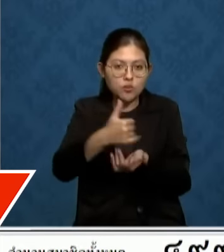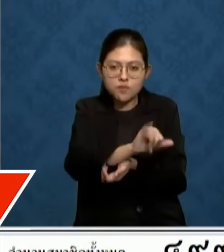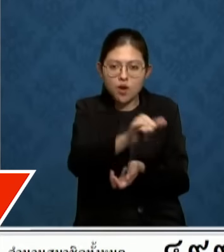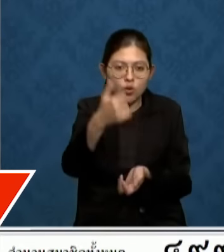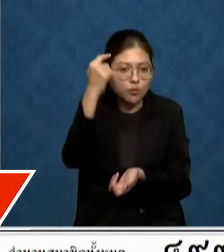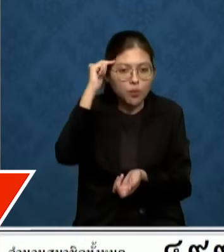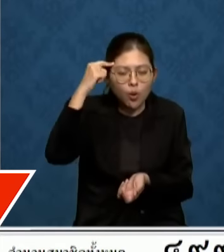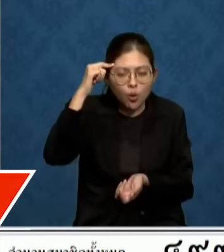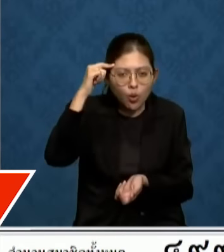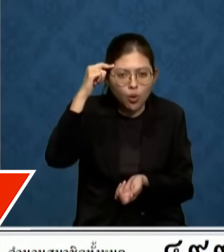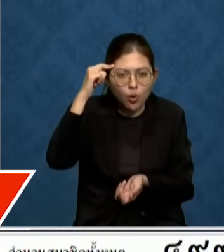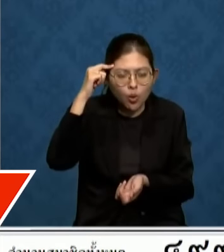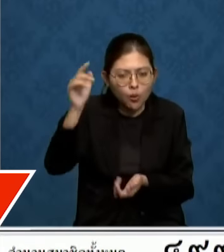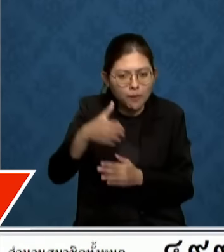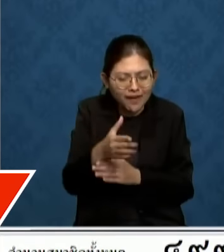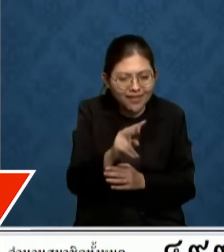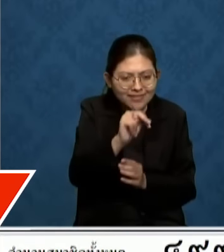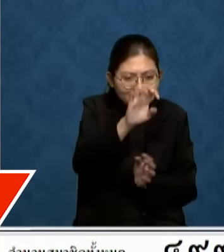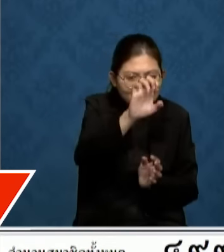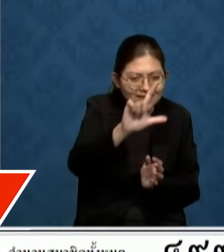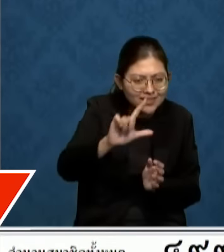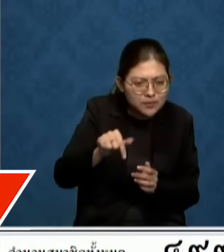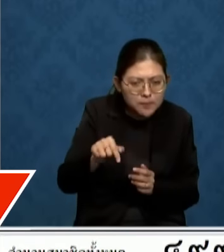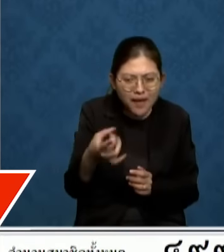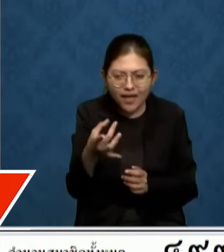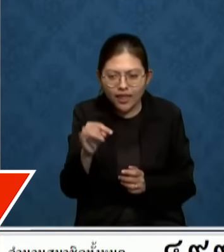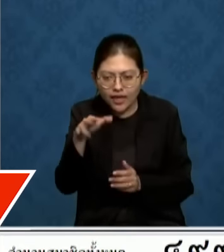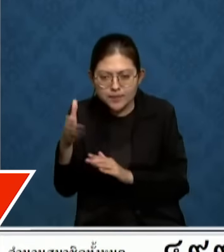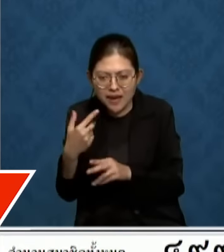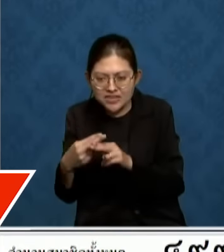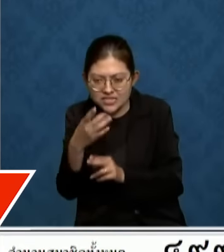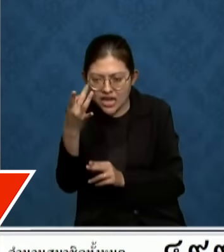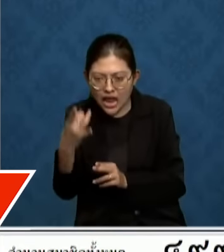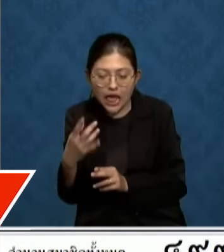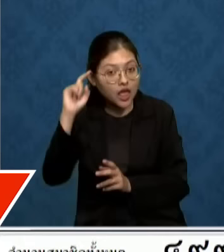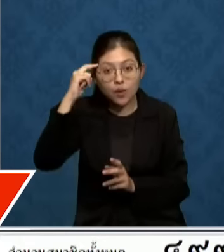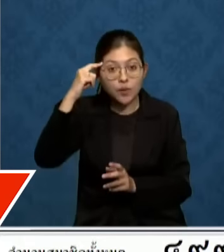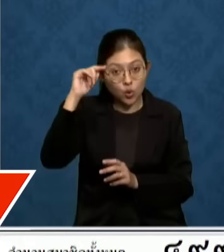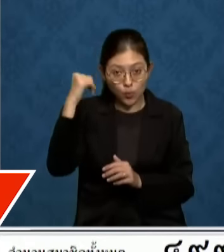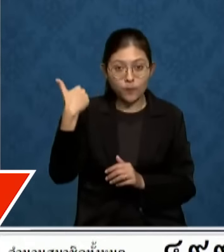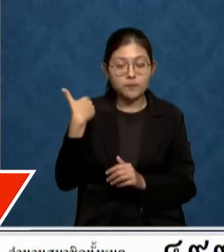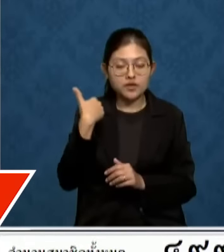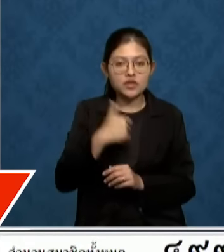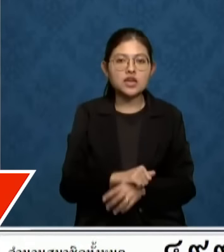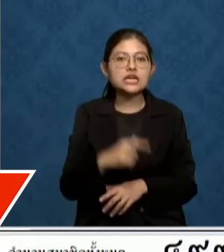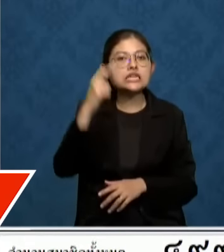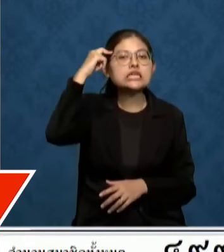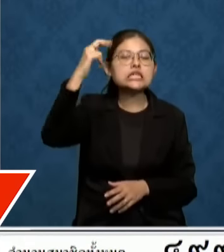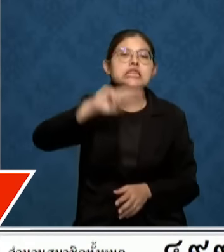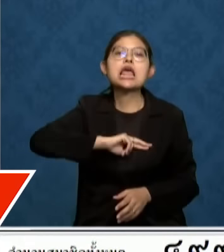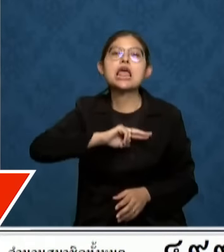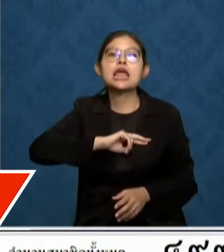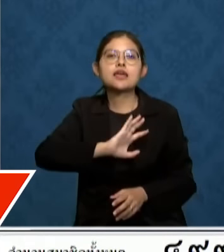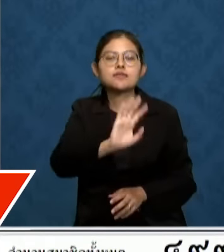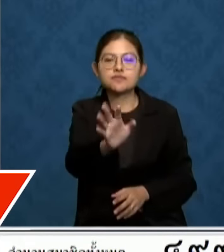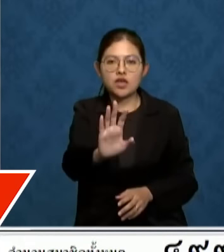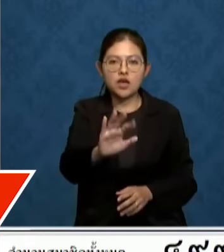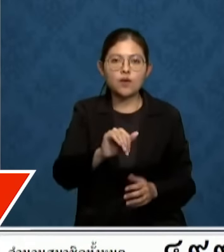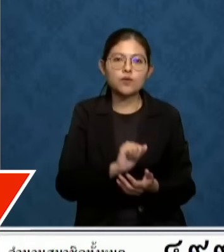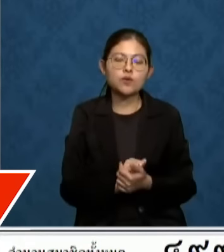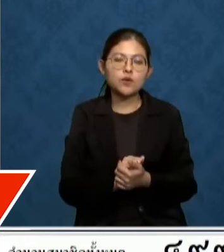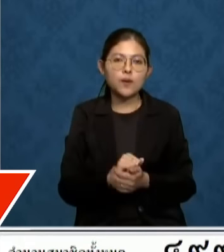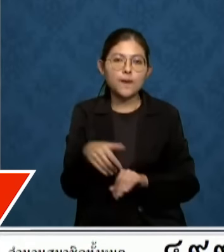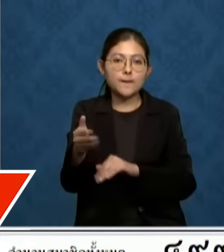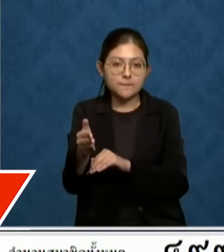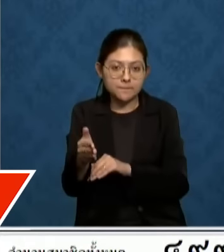ไม่รู้เลยครับว่าอะไรคือปลานิลว่าอะไรคือปลาอะไรนะครับท่านอย่าไอ้นี่ไปเองครับอย่าคิดไปเองนะครับว่าอ่าปลา